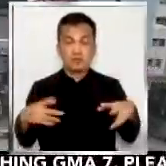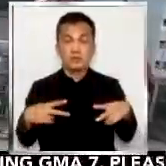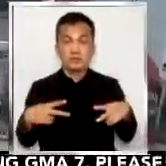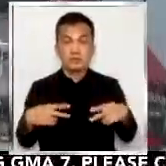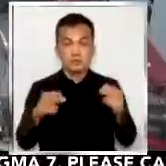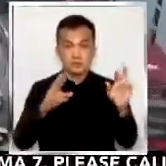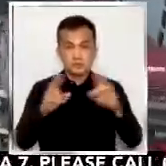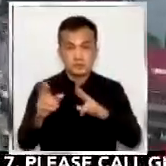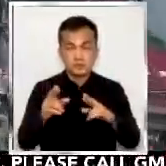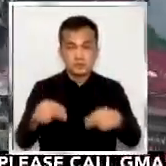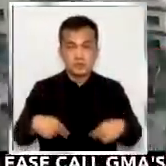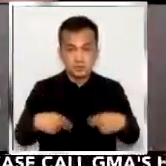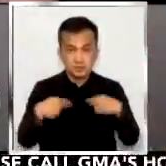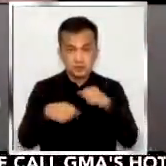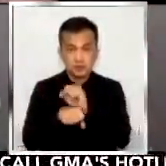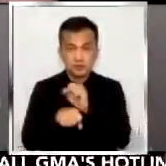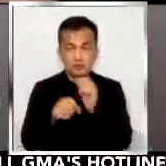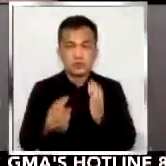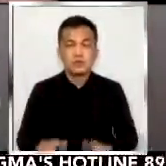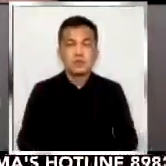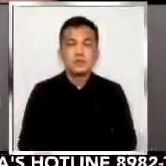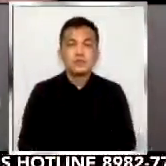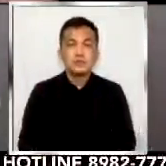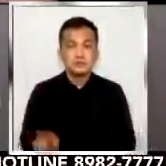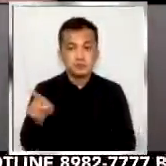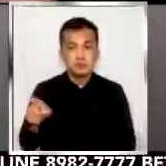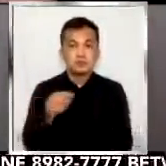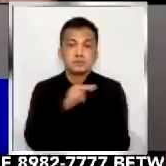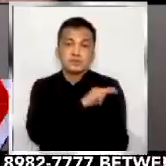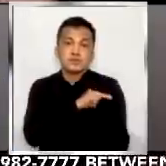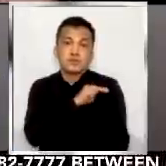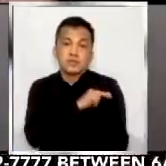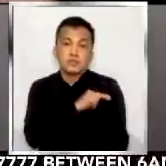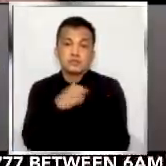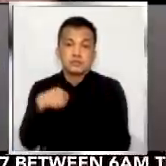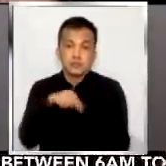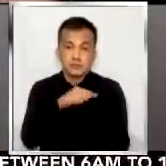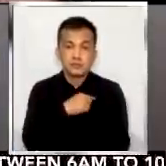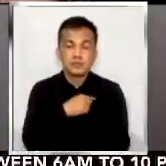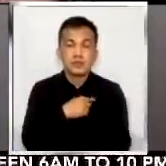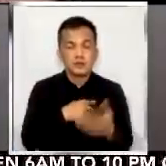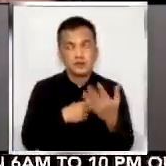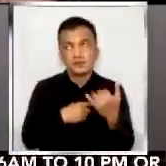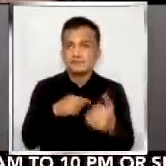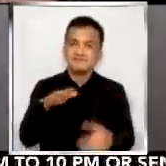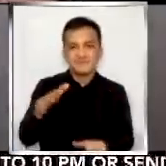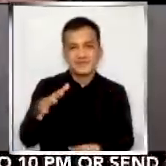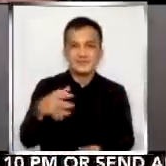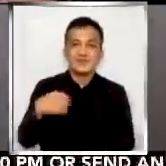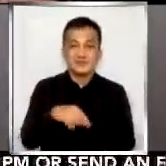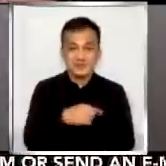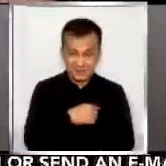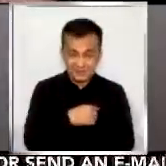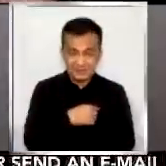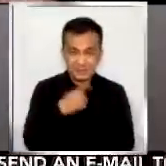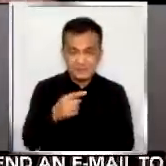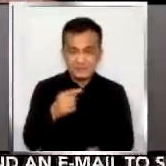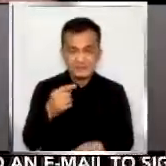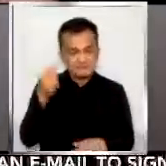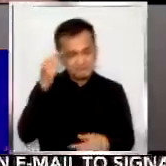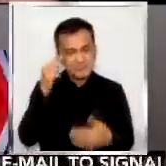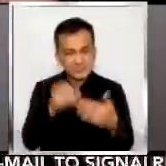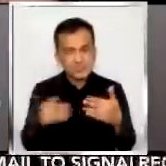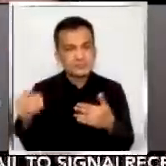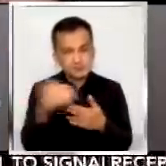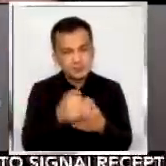health worker. Ito naman ay natural sa amin and kaya nga medyo kami naman ay nag-anticipate. And we